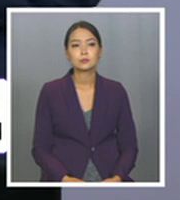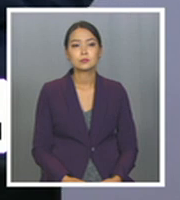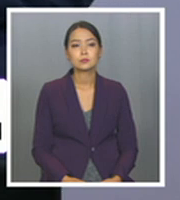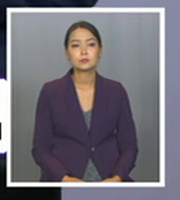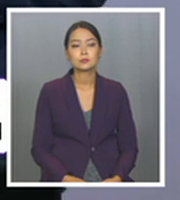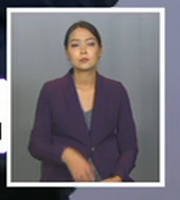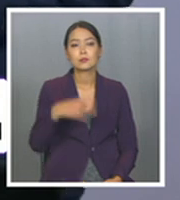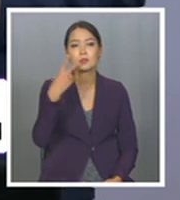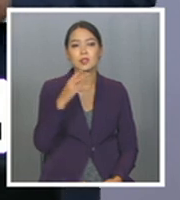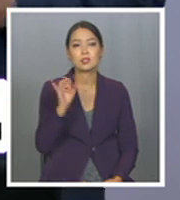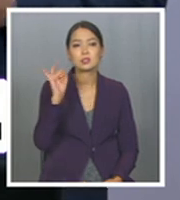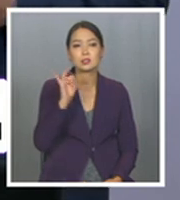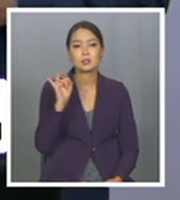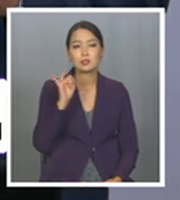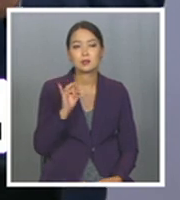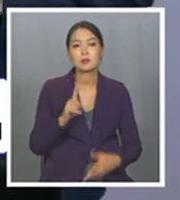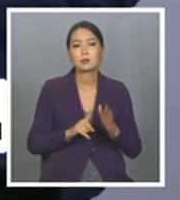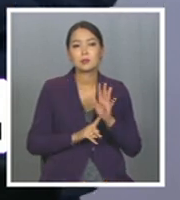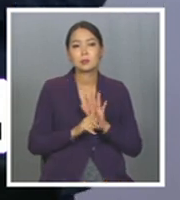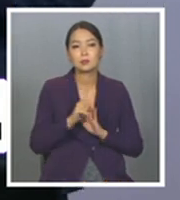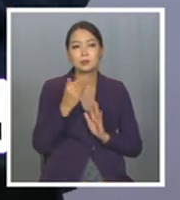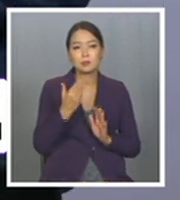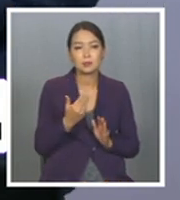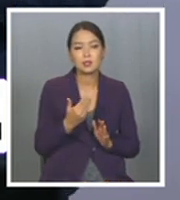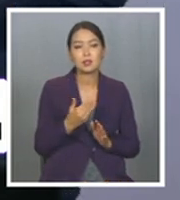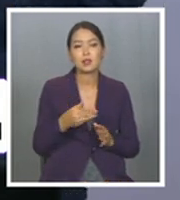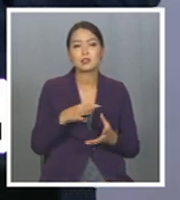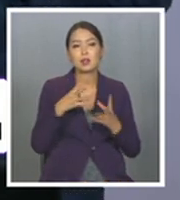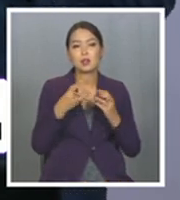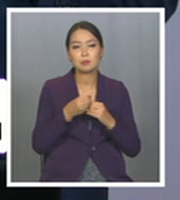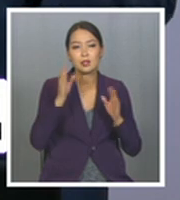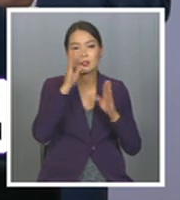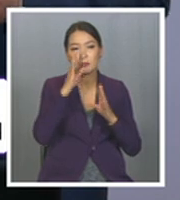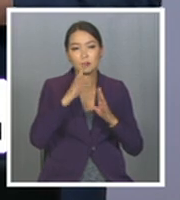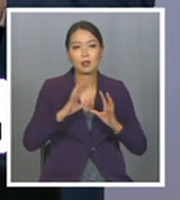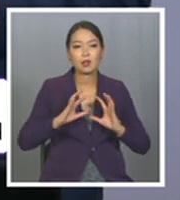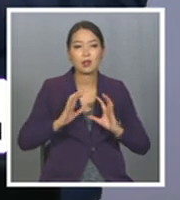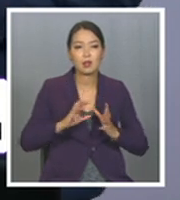XX ғасырдың басынан бастап, жалпы табиғи географиялық